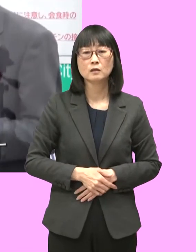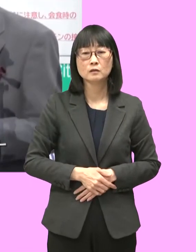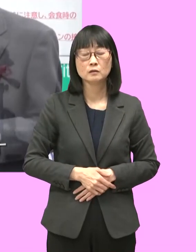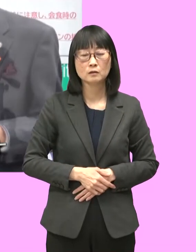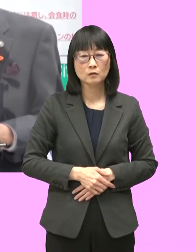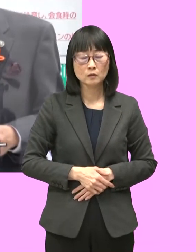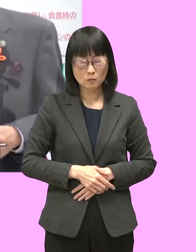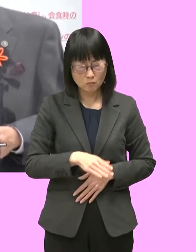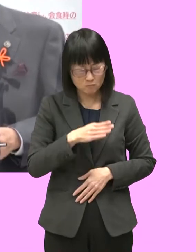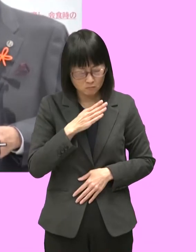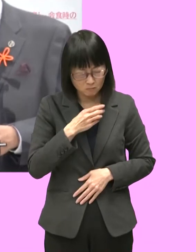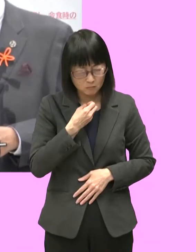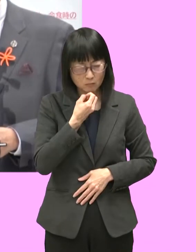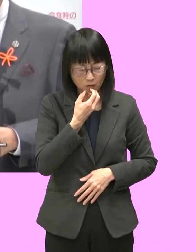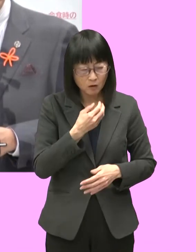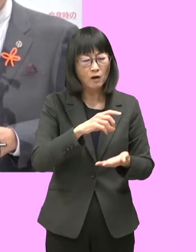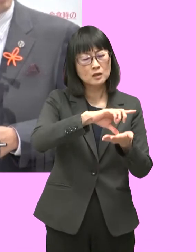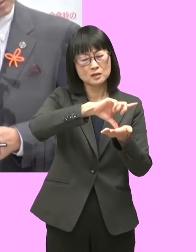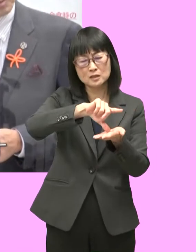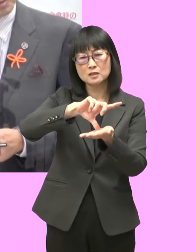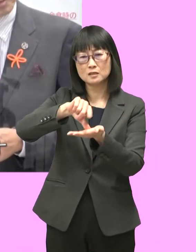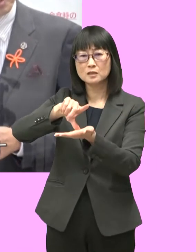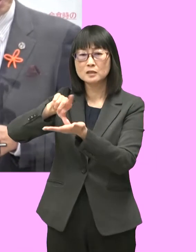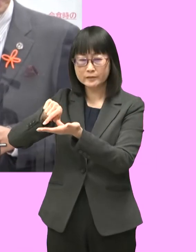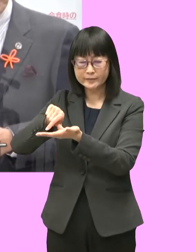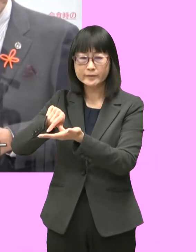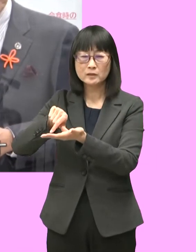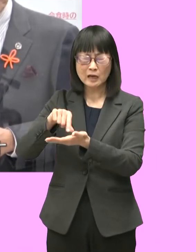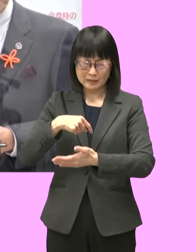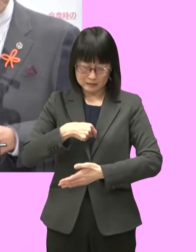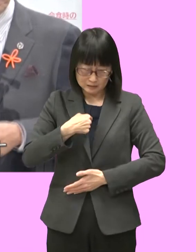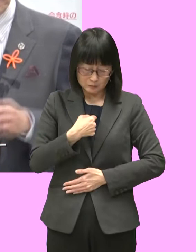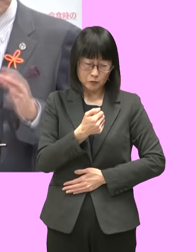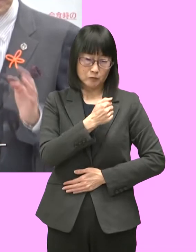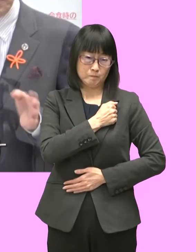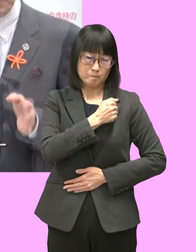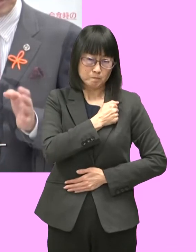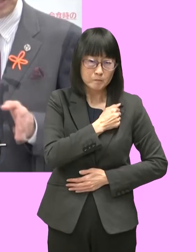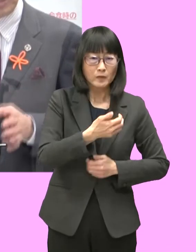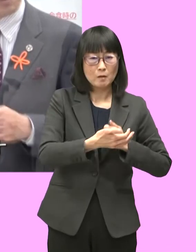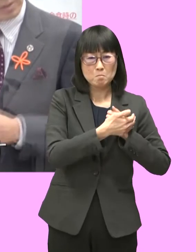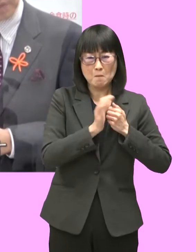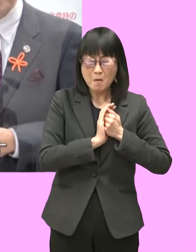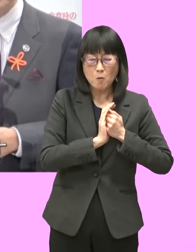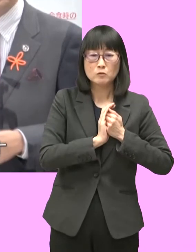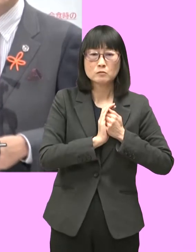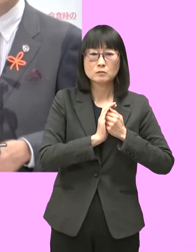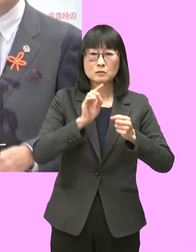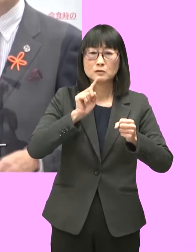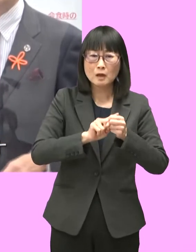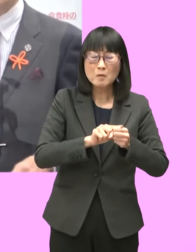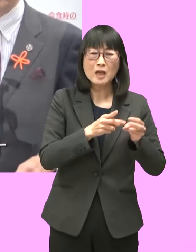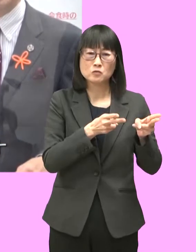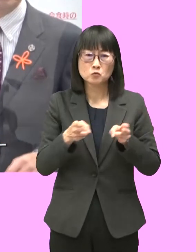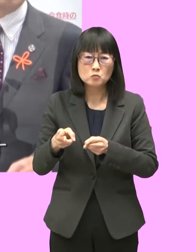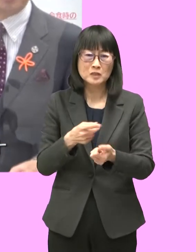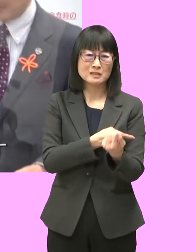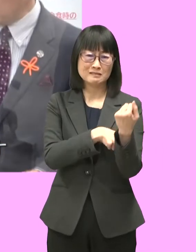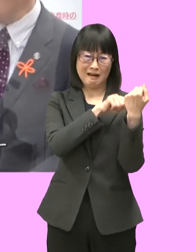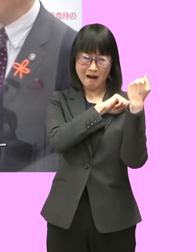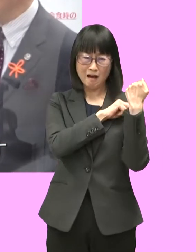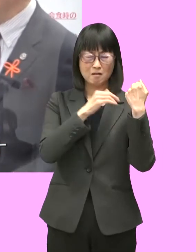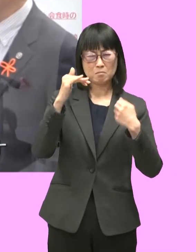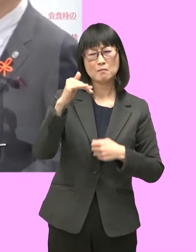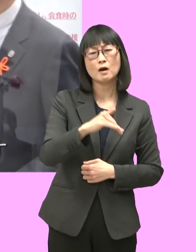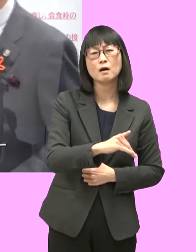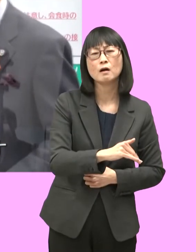地域でのですね、自らを守るというこの力が弱くなってるんじゃないかということで我々危惧しているわけ